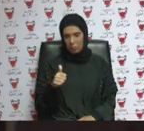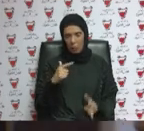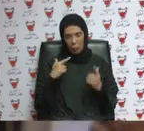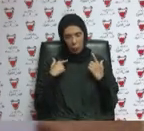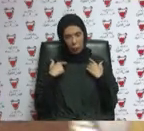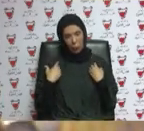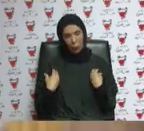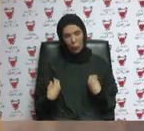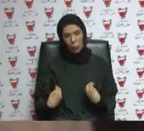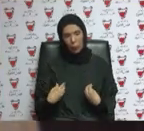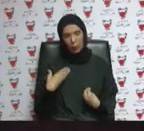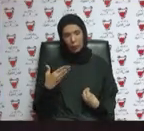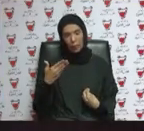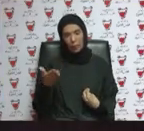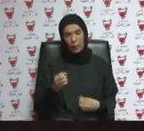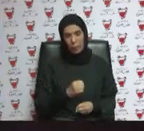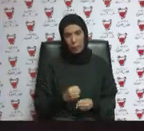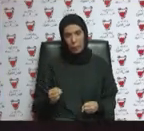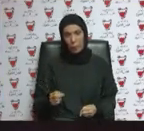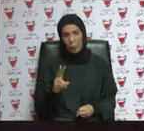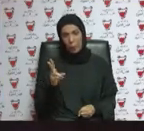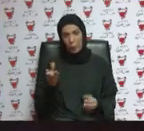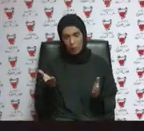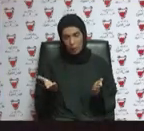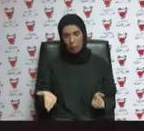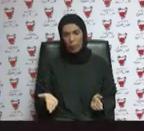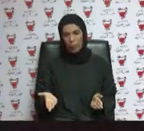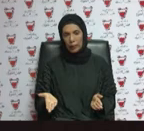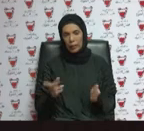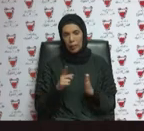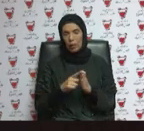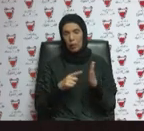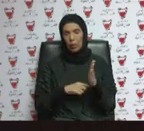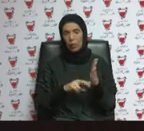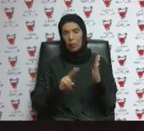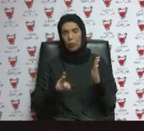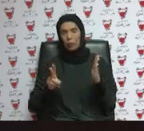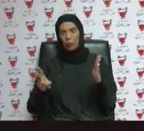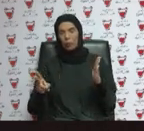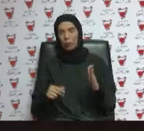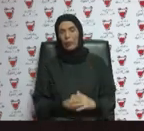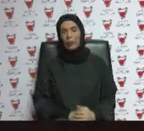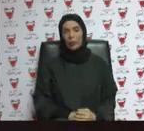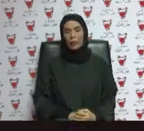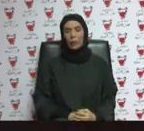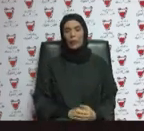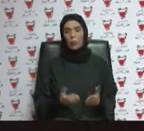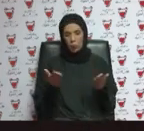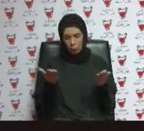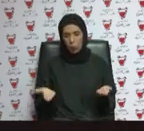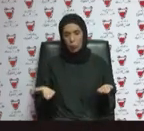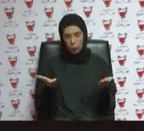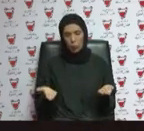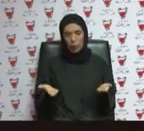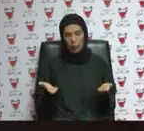بأن المبادرات والمشاريع التي توجد مثل هذه القوانين التي يعني تكون موجودة